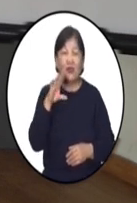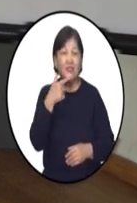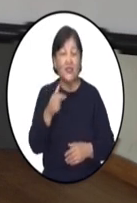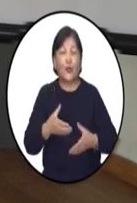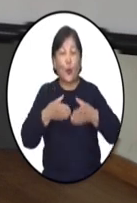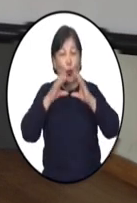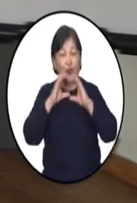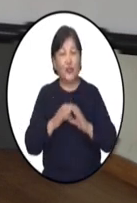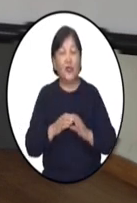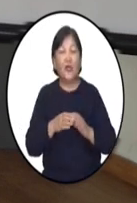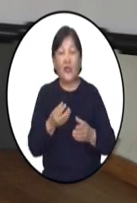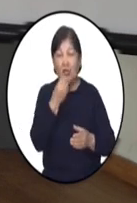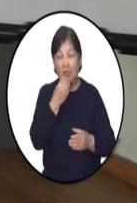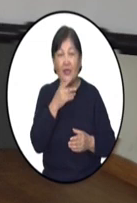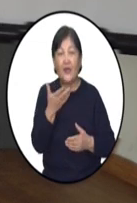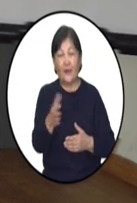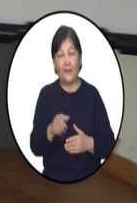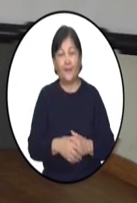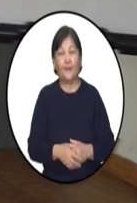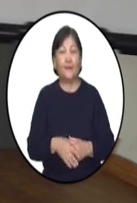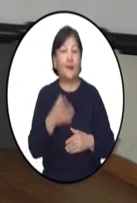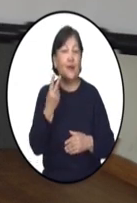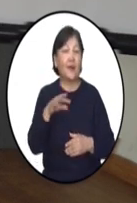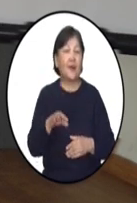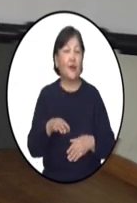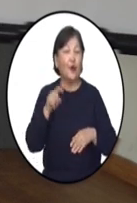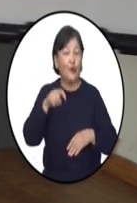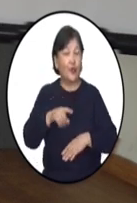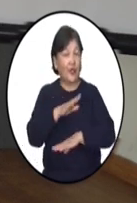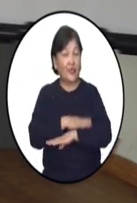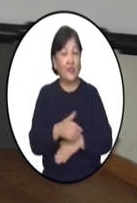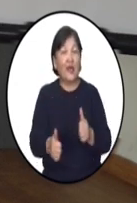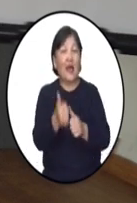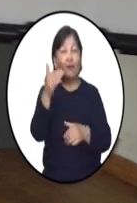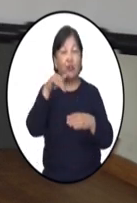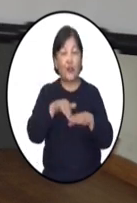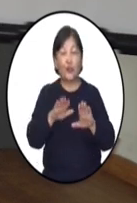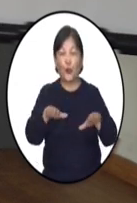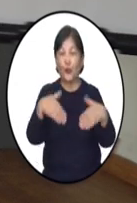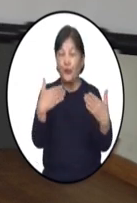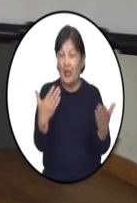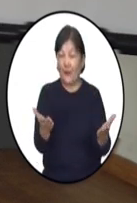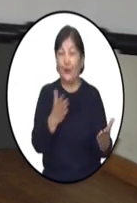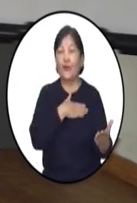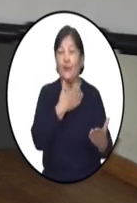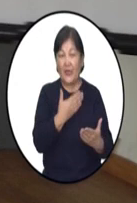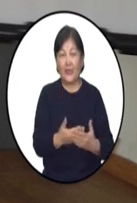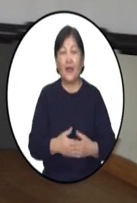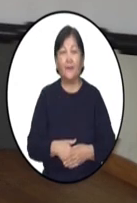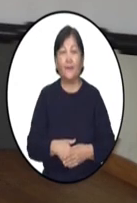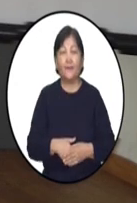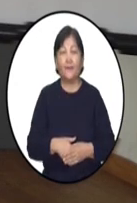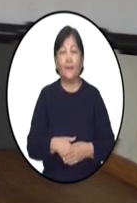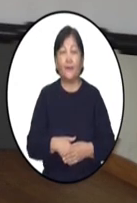аарц, сүү, чацраг нь ууж хэрэглээрэй. За, ингээд өнөөдрийнхөө хичээлд амжилттай оролцсон